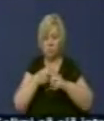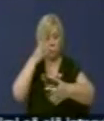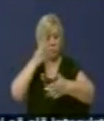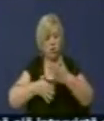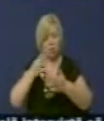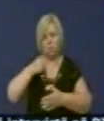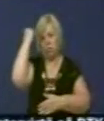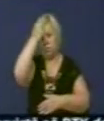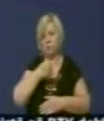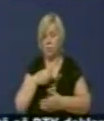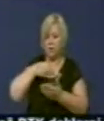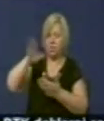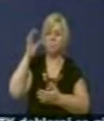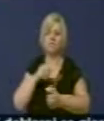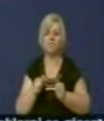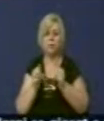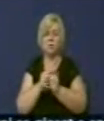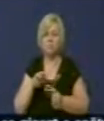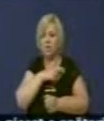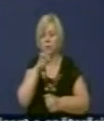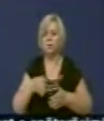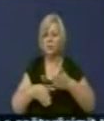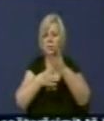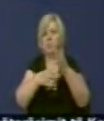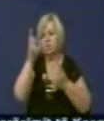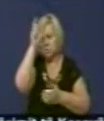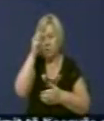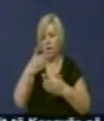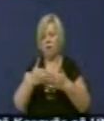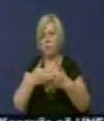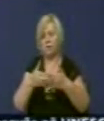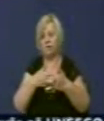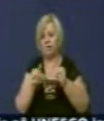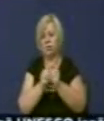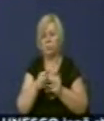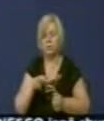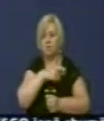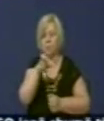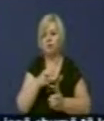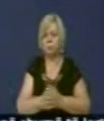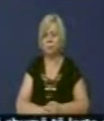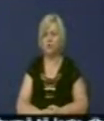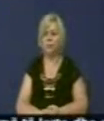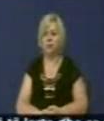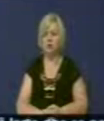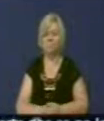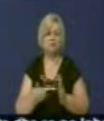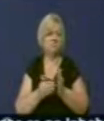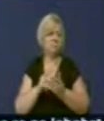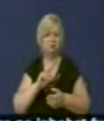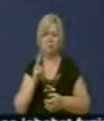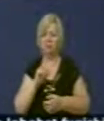përderisa baza e tij është e pranueshme për Serbinë dhe e volitshme për të. EULEX-i e ka mbikëqyrur veç